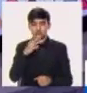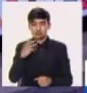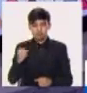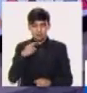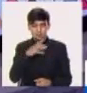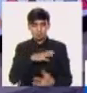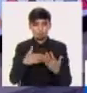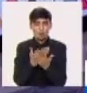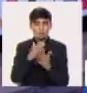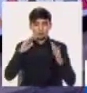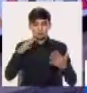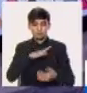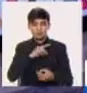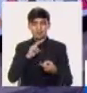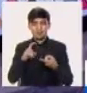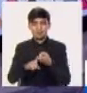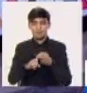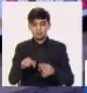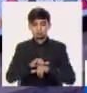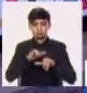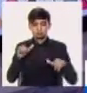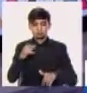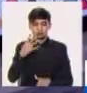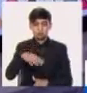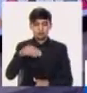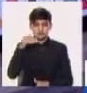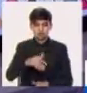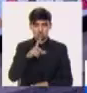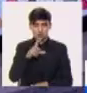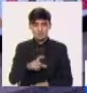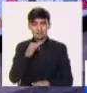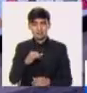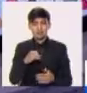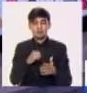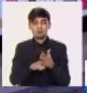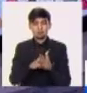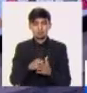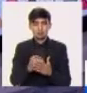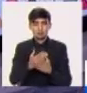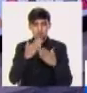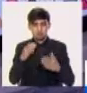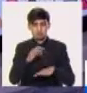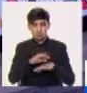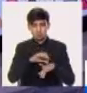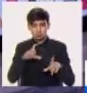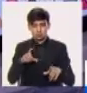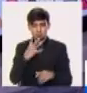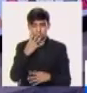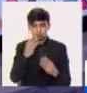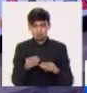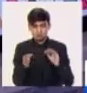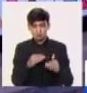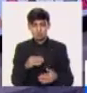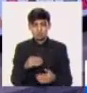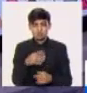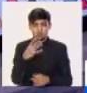число новых случаев заражения коронавируса превысило 40 тысяч человек. Причем постольку больных выявляют уже 4 дня подряд.